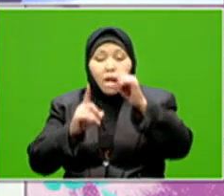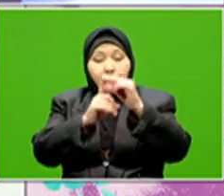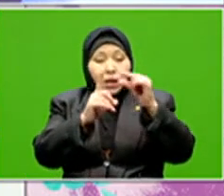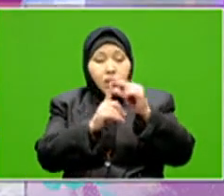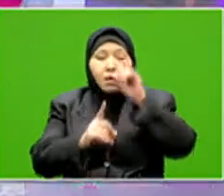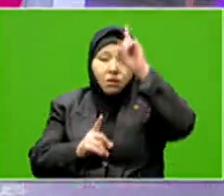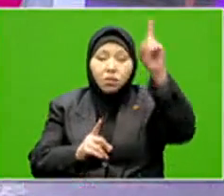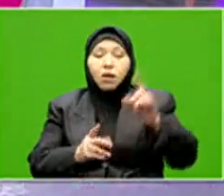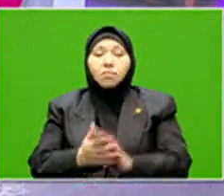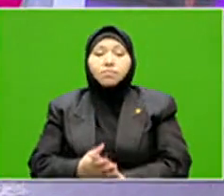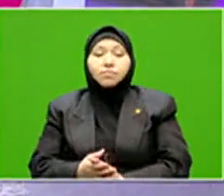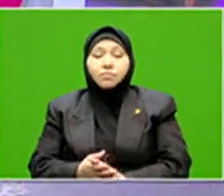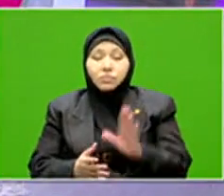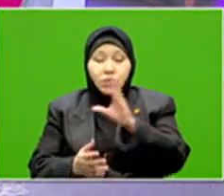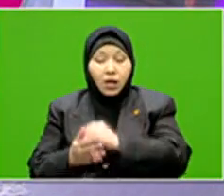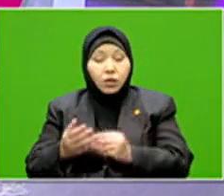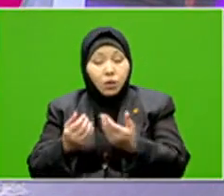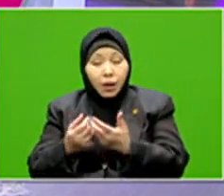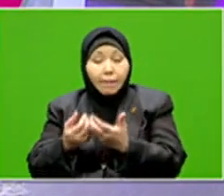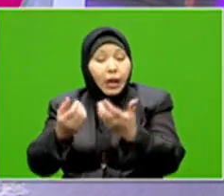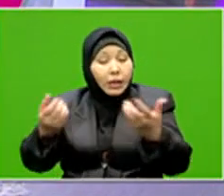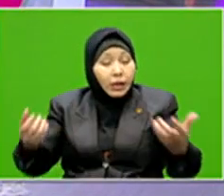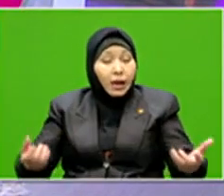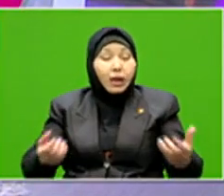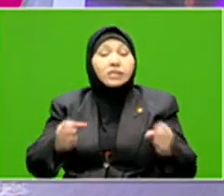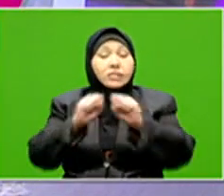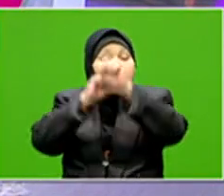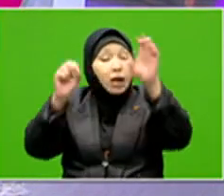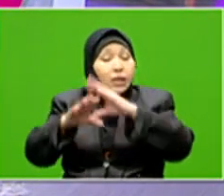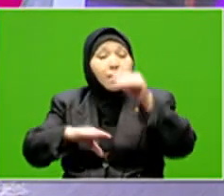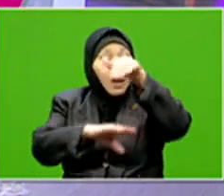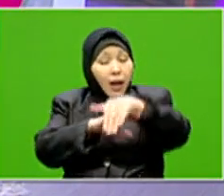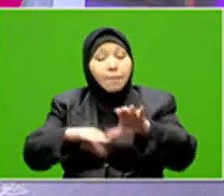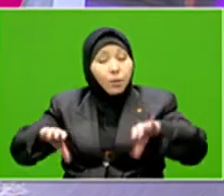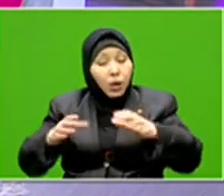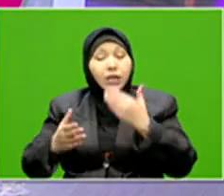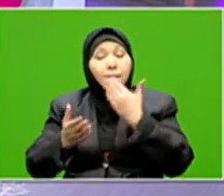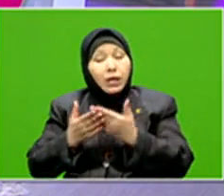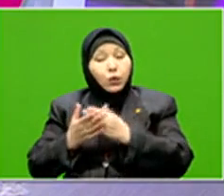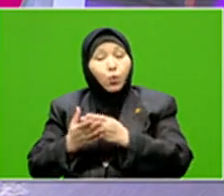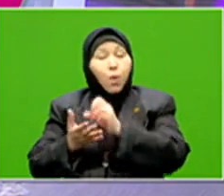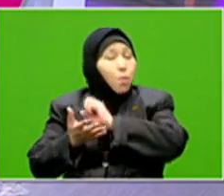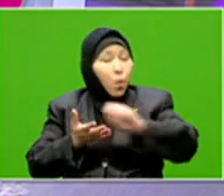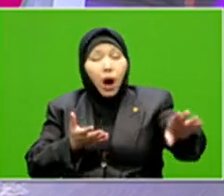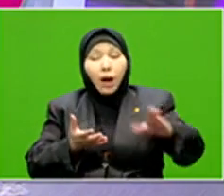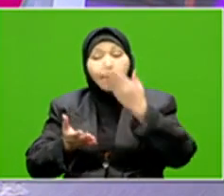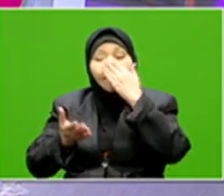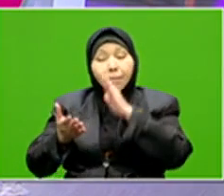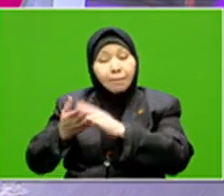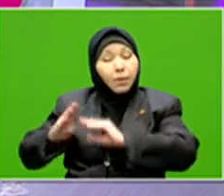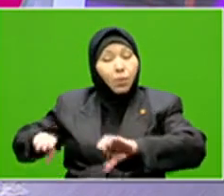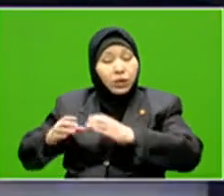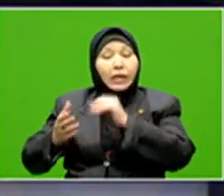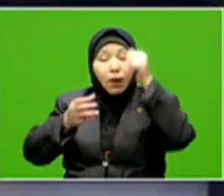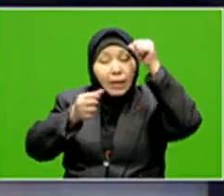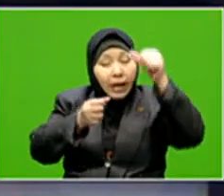Azim. Dan dirikanlah solat pada dua bahagian, siang, pagi dan petang, dan pada bahagian permulaan malam. Sesungguhnya perbuatan baik itu menghapuskan amalan yang buruk. Itulah peringatan bagi orang